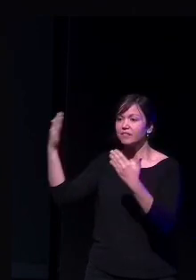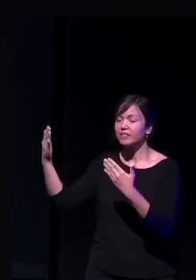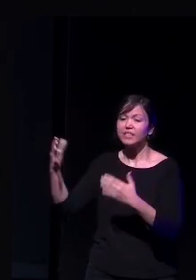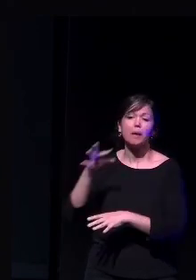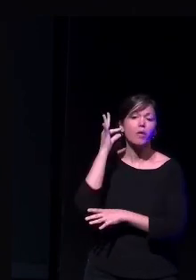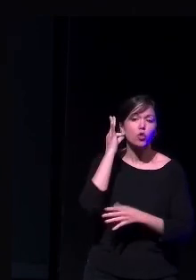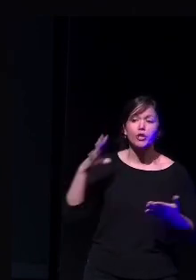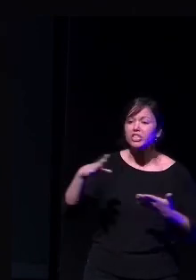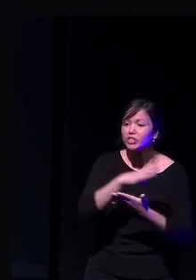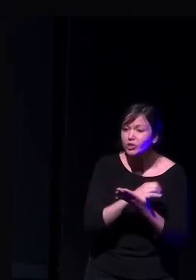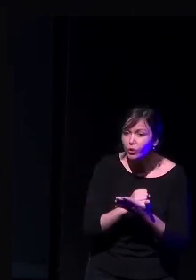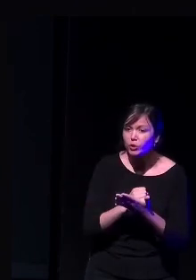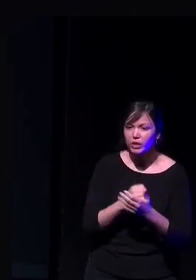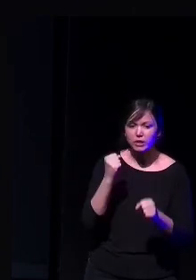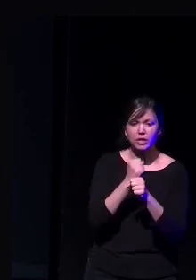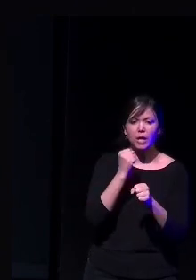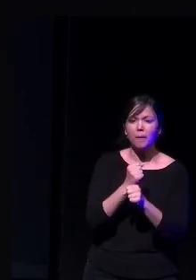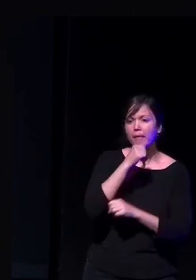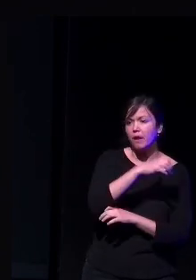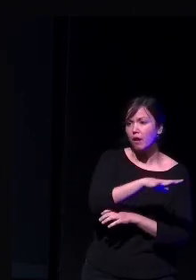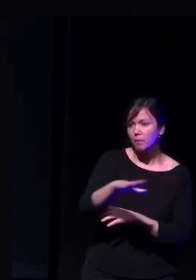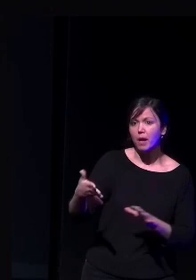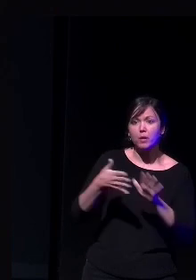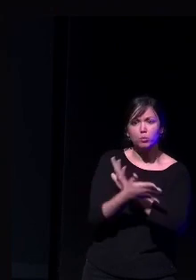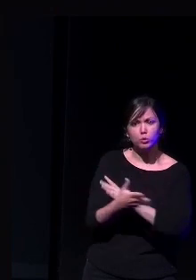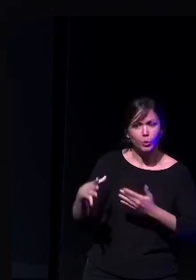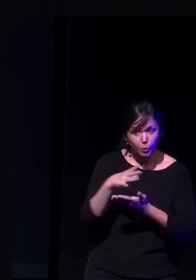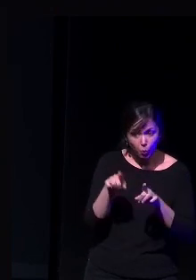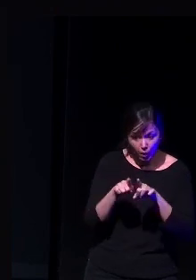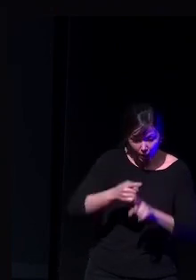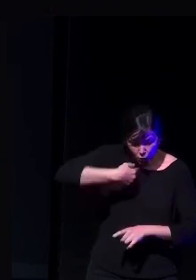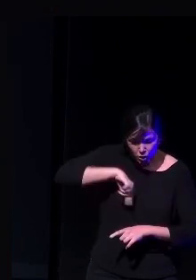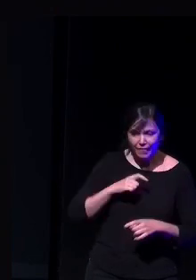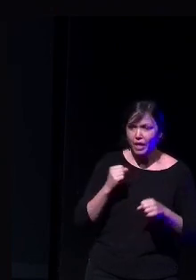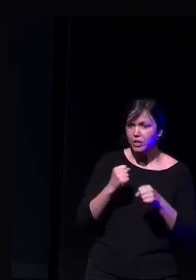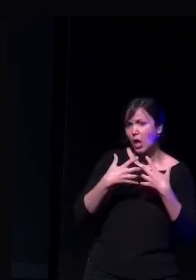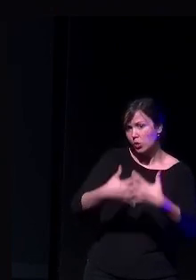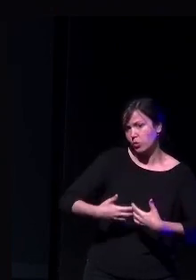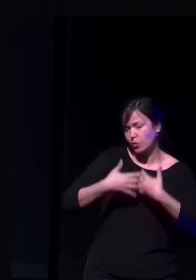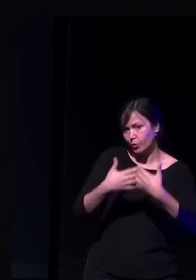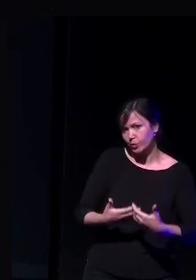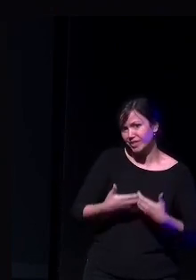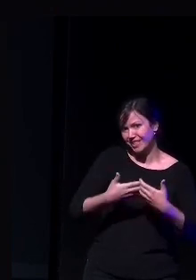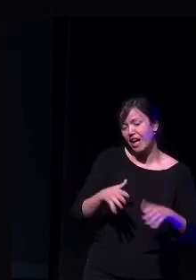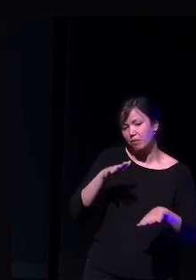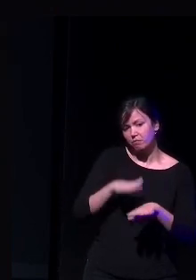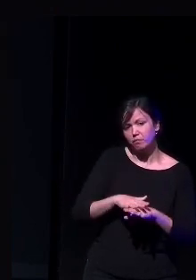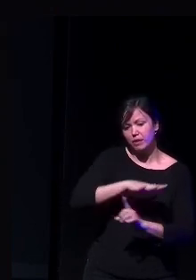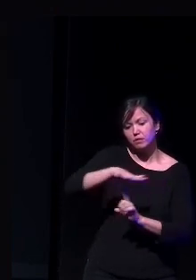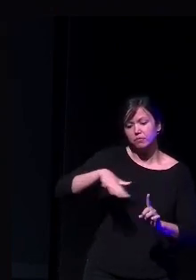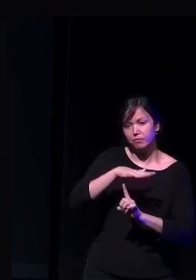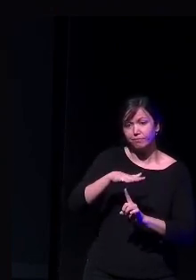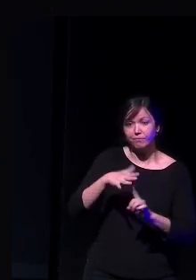mar, que, com nosaltres, han hagut de lluitar molt per fer-se un lloc en aquest món, encara molt